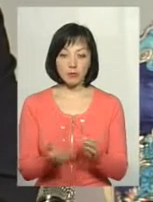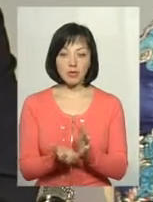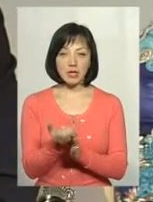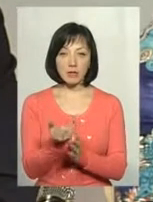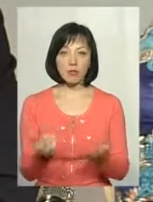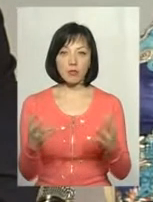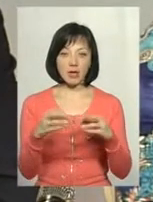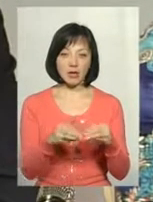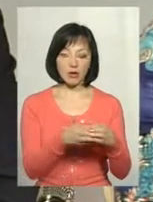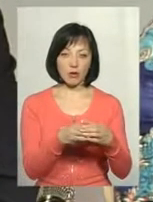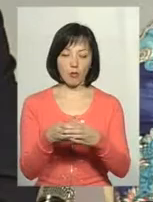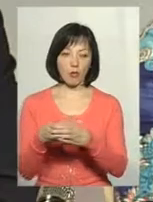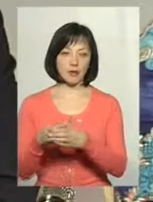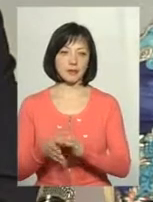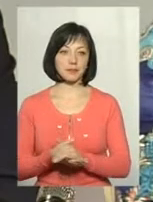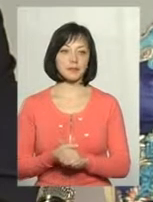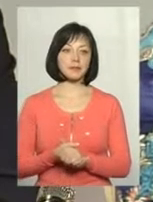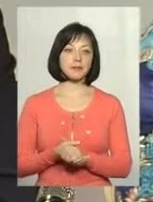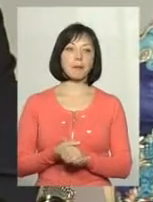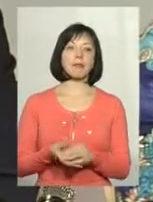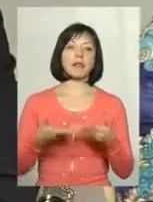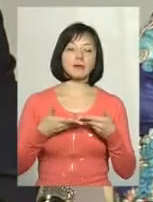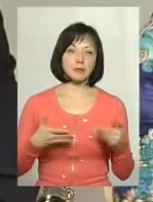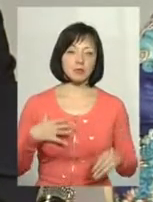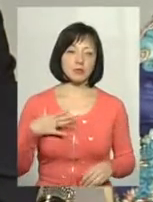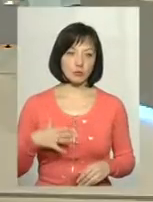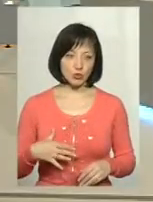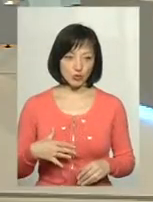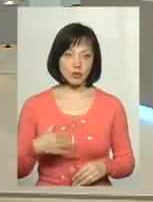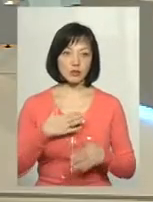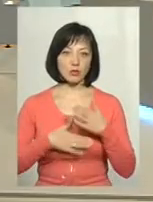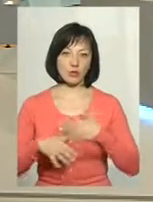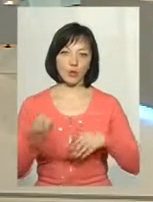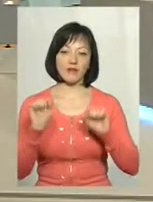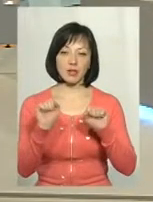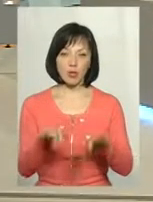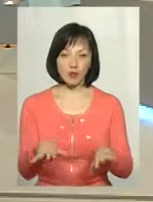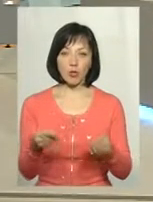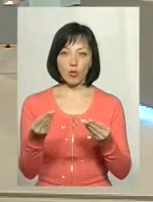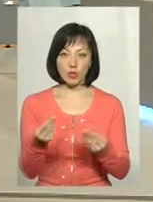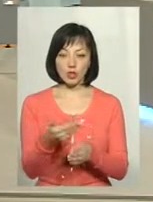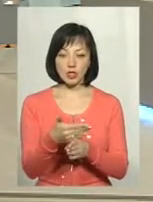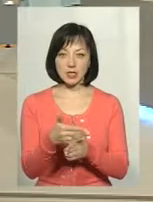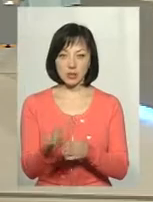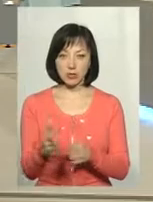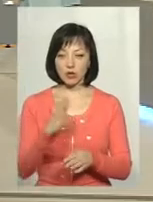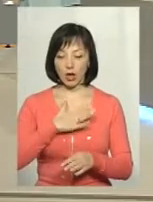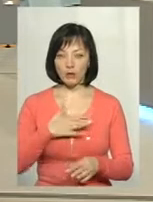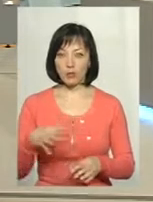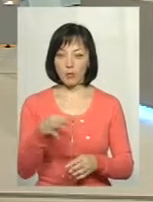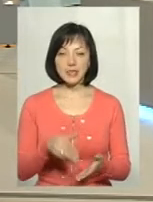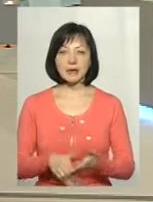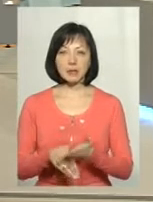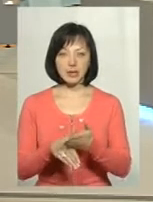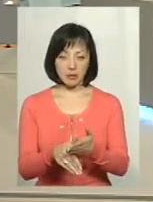об'єднаних територіальних громад. І ми змушені будемо і з задоволенням віддамо частину коштів, яка прийде в область, на